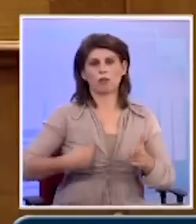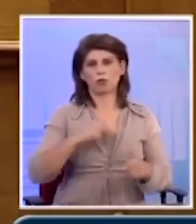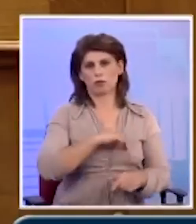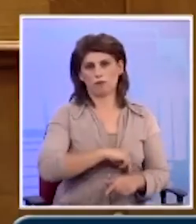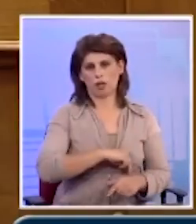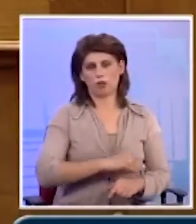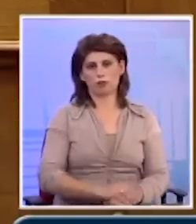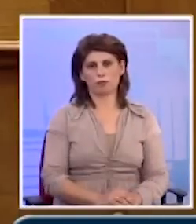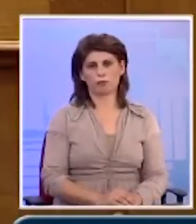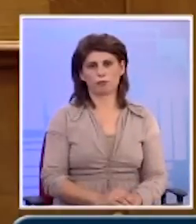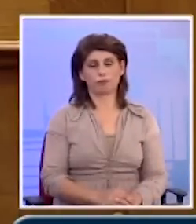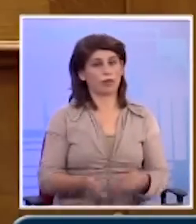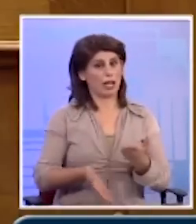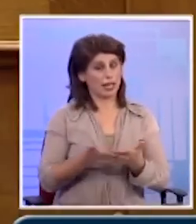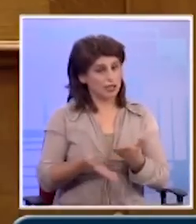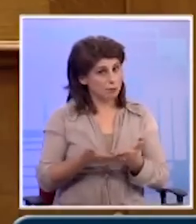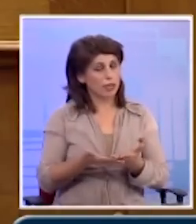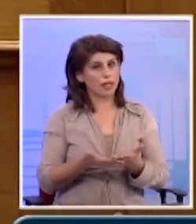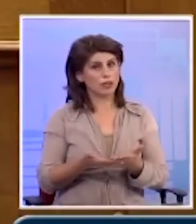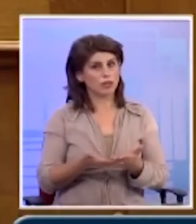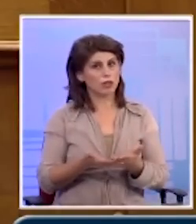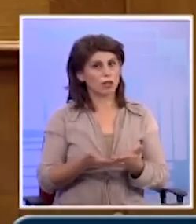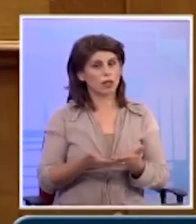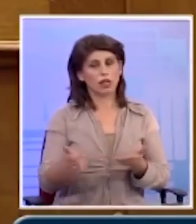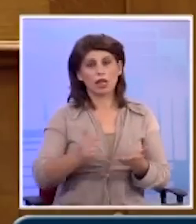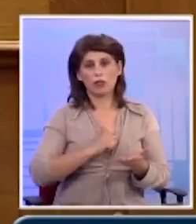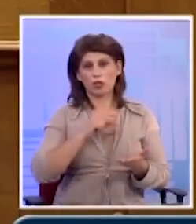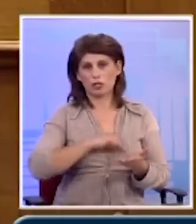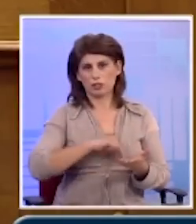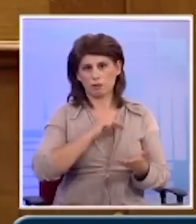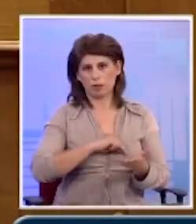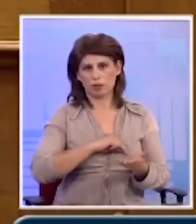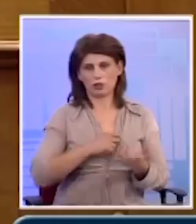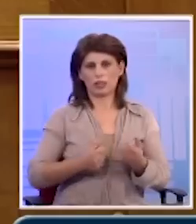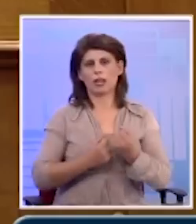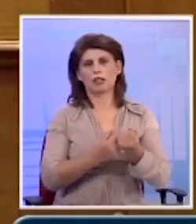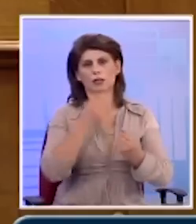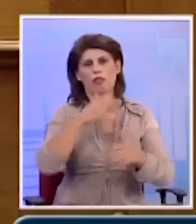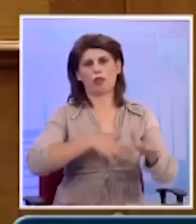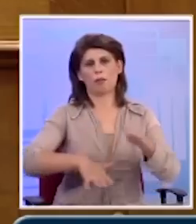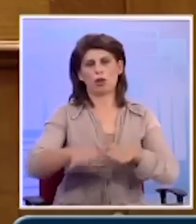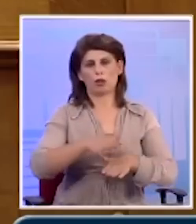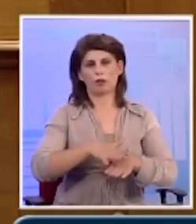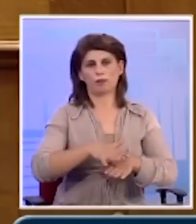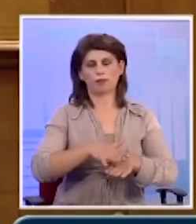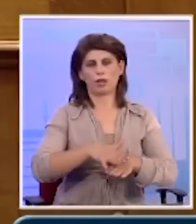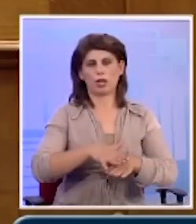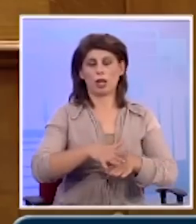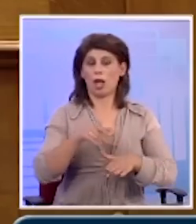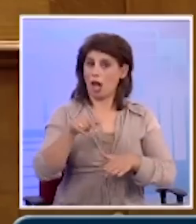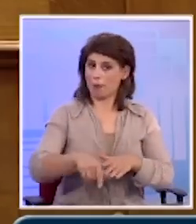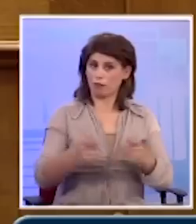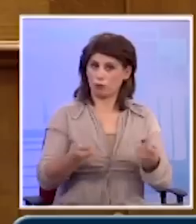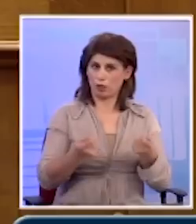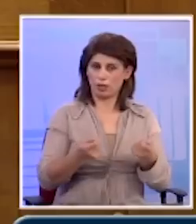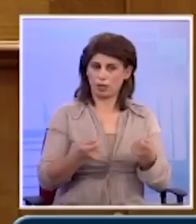συμφέρον. Εξυπηρέτησε εκ των πραγμάτων ιδιωτικά συμφέροντα και ενίσχυσε τη διαπλοκή. Από την ενέργεια